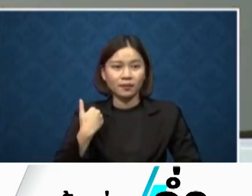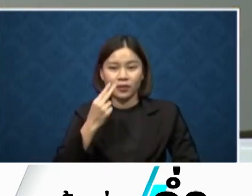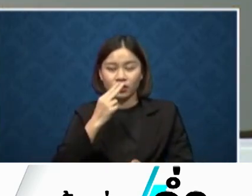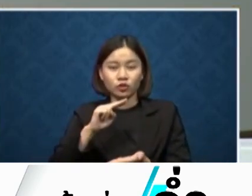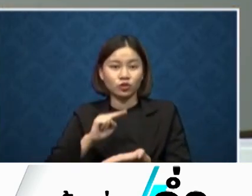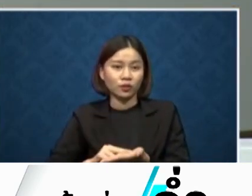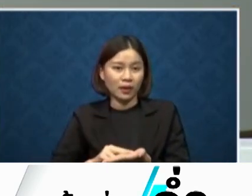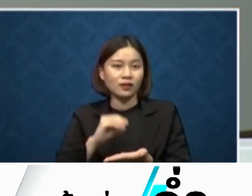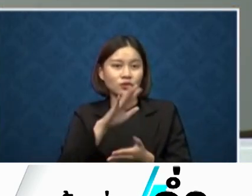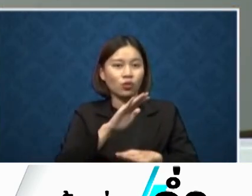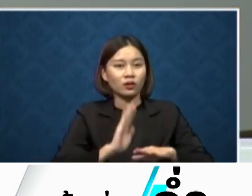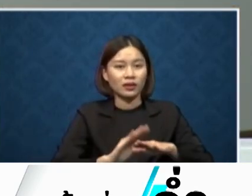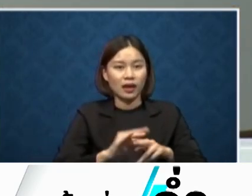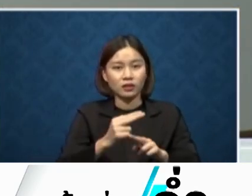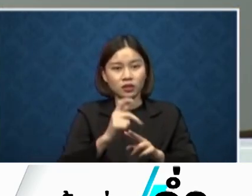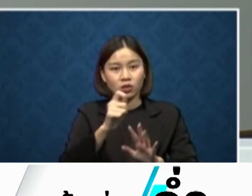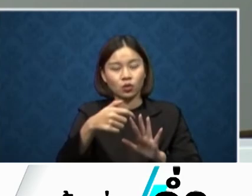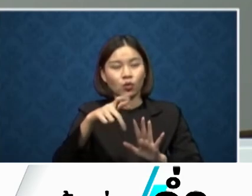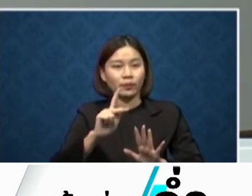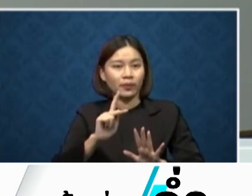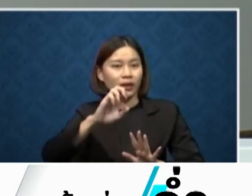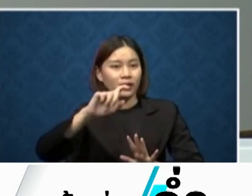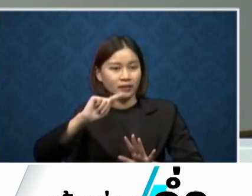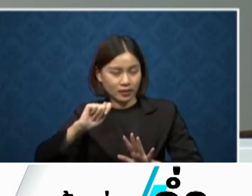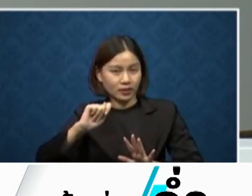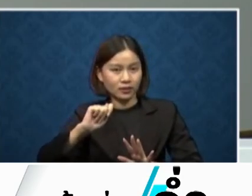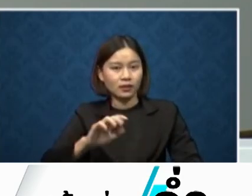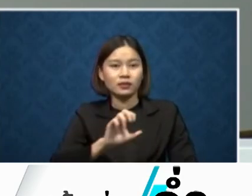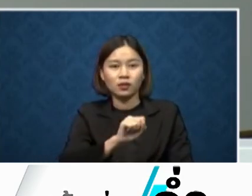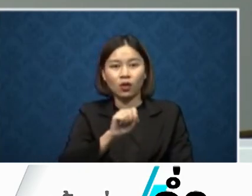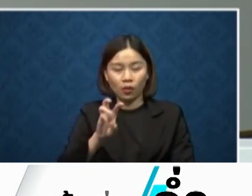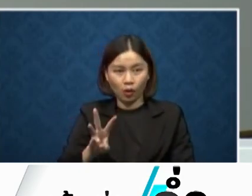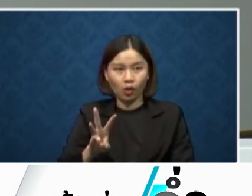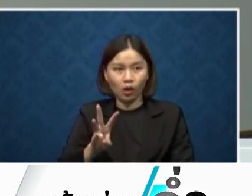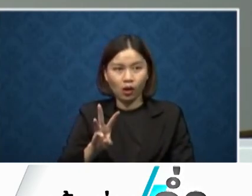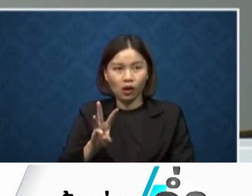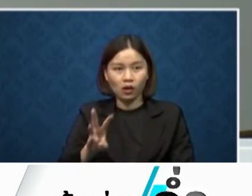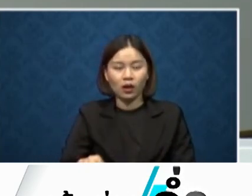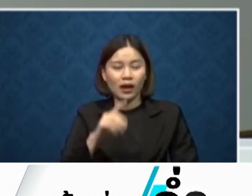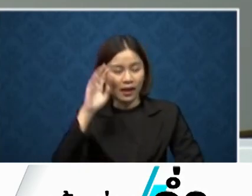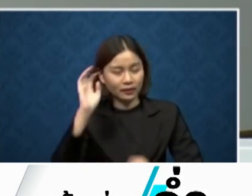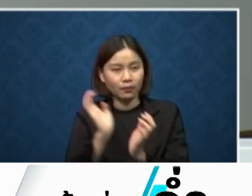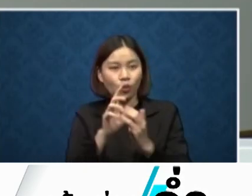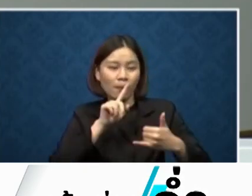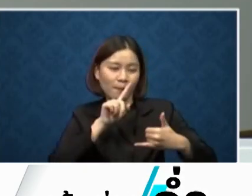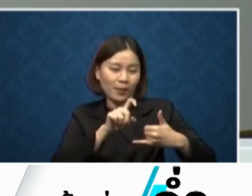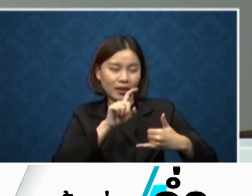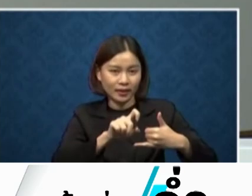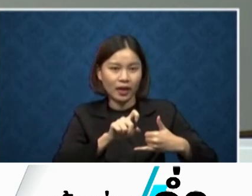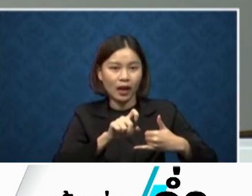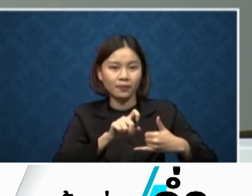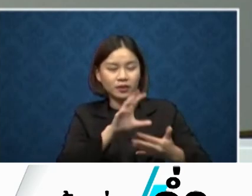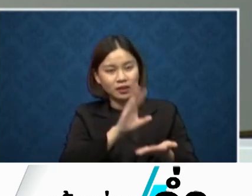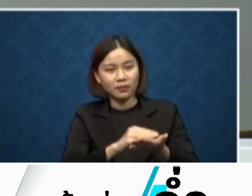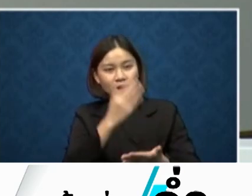เรียกตัวนายอุปกิจปาจรียางกูรสมาชิกวุฒิภาวะเป็นผู้ต้องหา